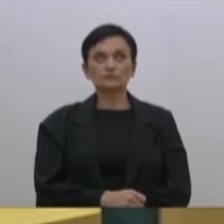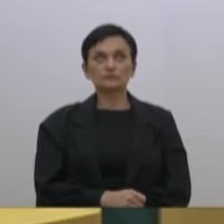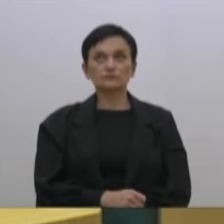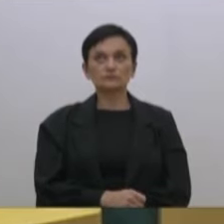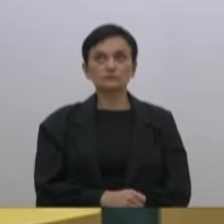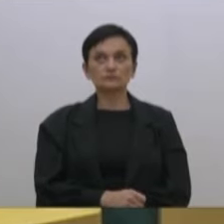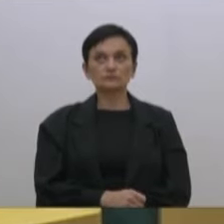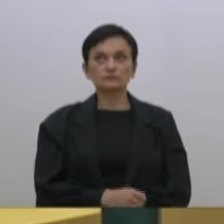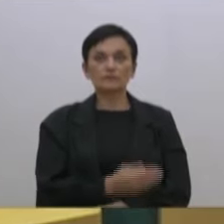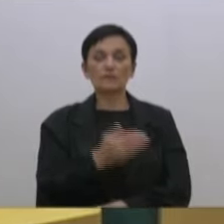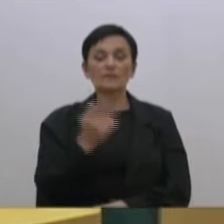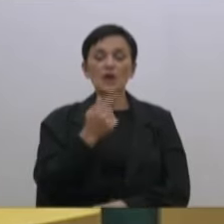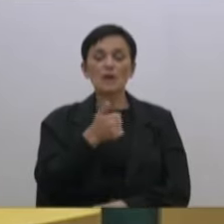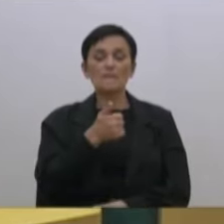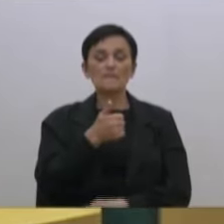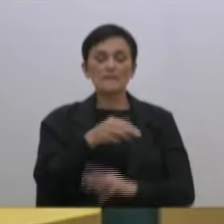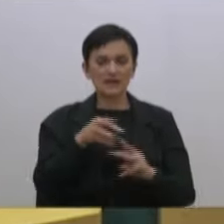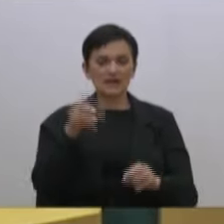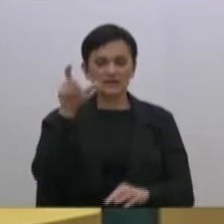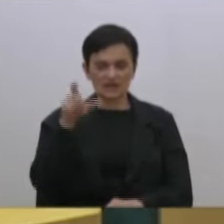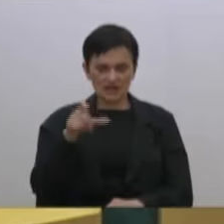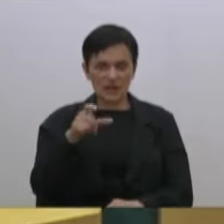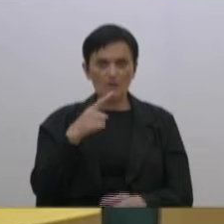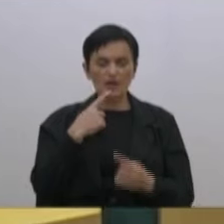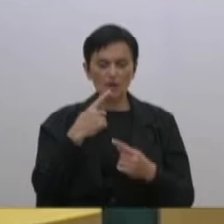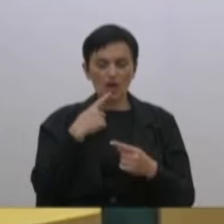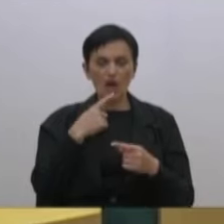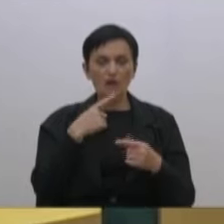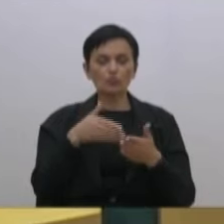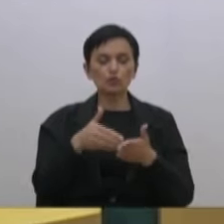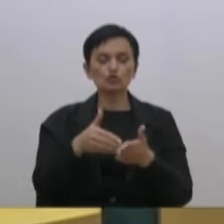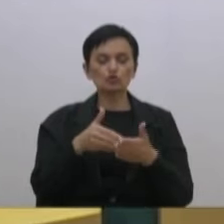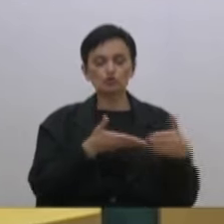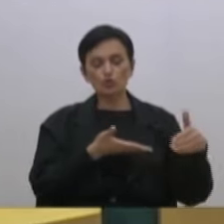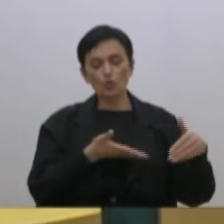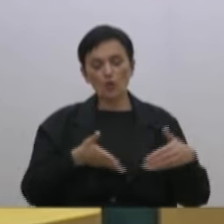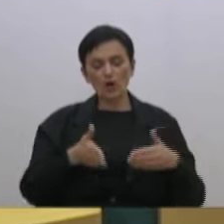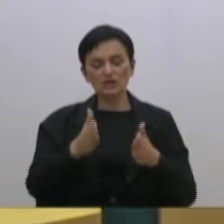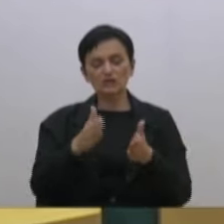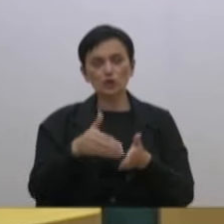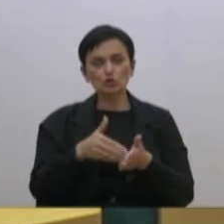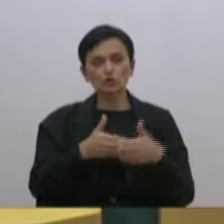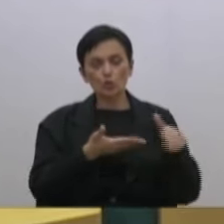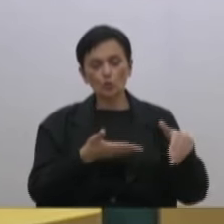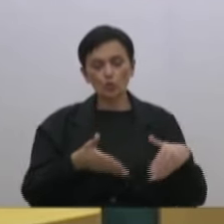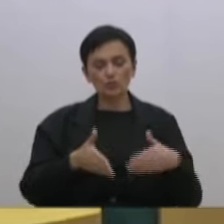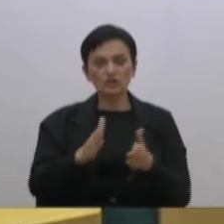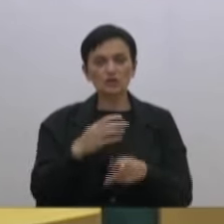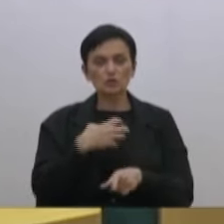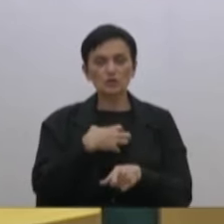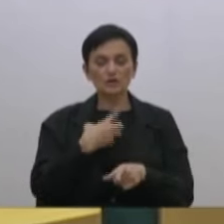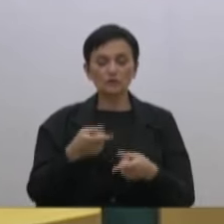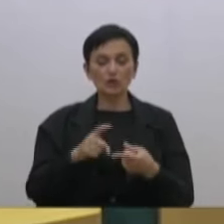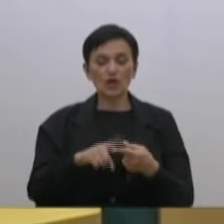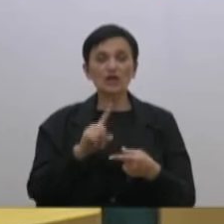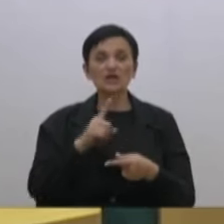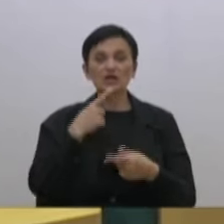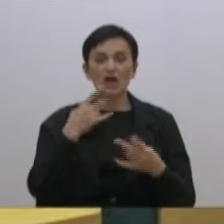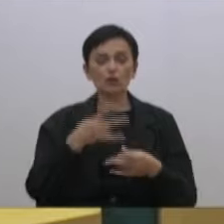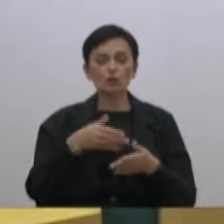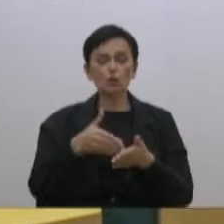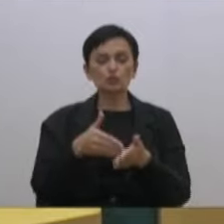გამოსვლელები აქ პრემიერმაც ისაუბრა, კითხვებიც იქნა დასმული შუადერეფანზე და შუადერეფნის მნიშვნელობასთან დაკავშირებით. რა თქმა უნდა, ეს